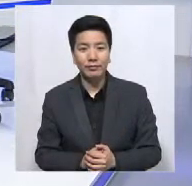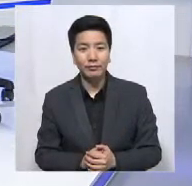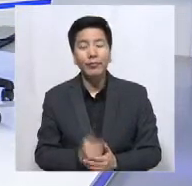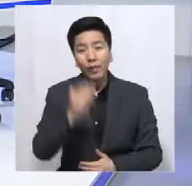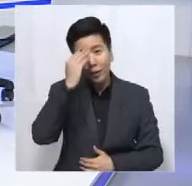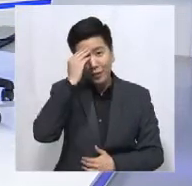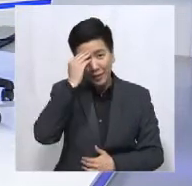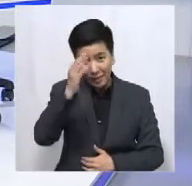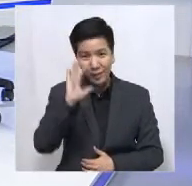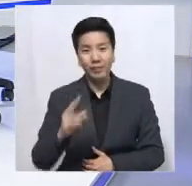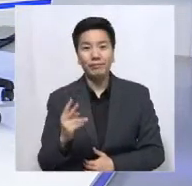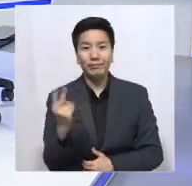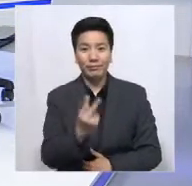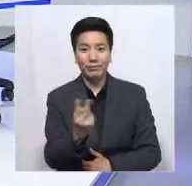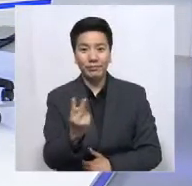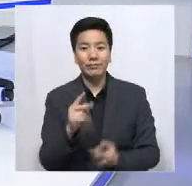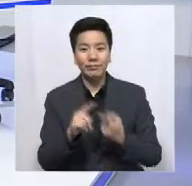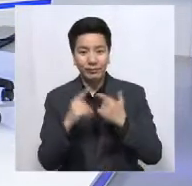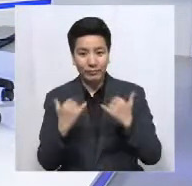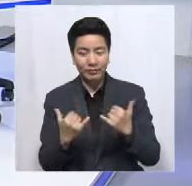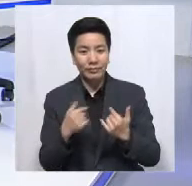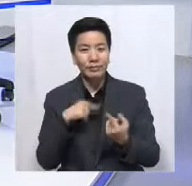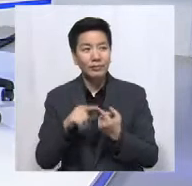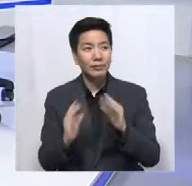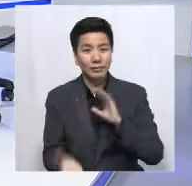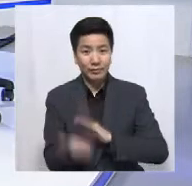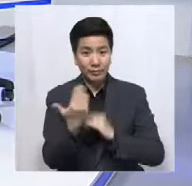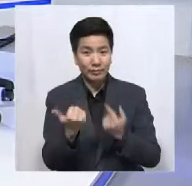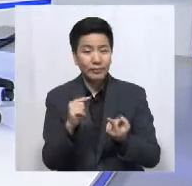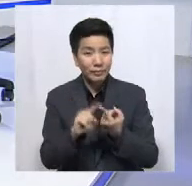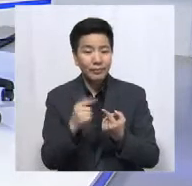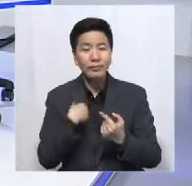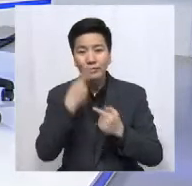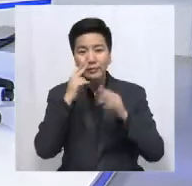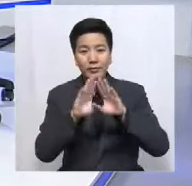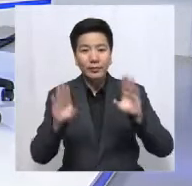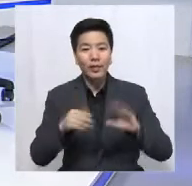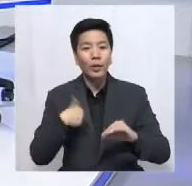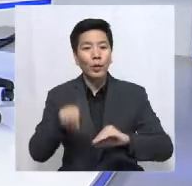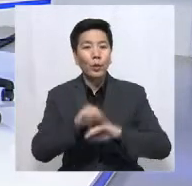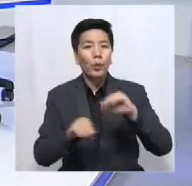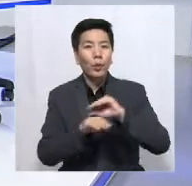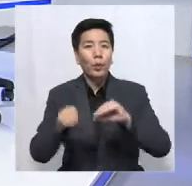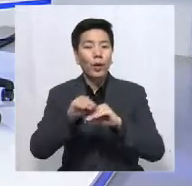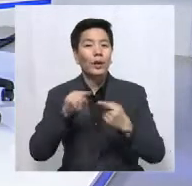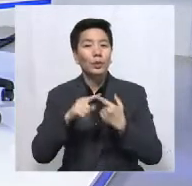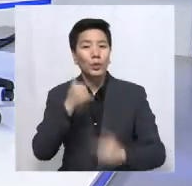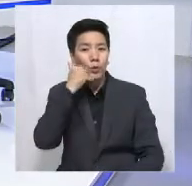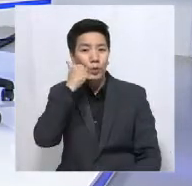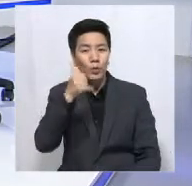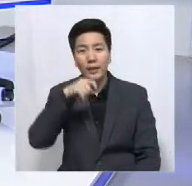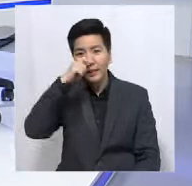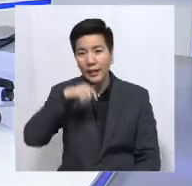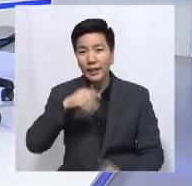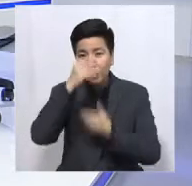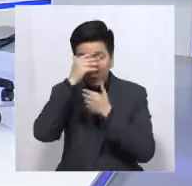สวัสดีค่ะคุณสหานุคุณศิริลักษ์คะ ค่ะเมื่อช่วงเช้าที่ผ่านมามีการเปิดตัวโครงการสายตรงไทยนิยมไปได้รับ